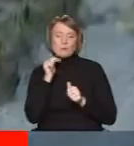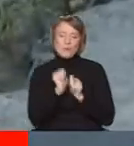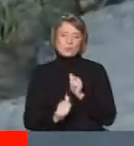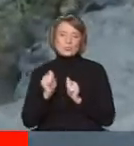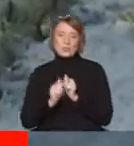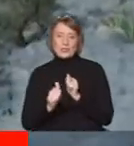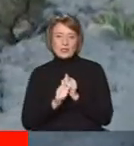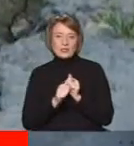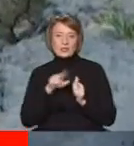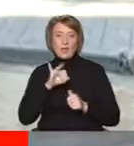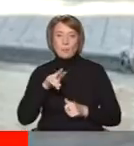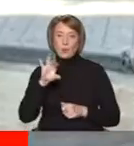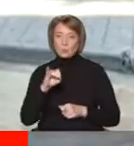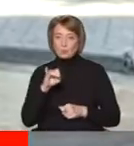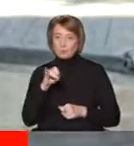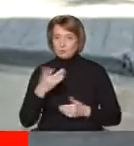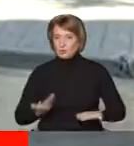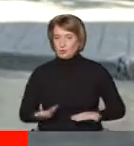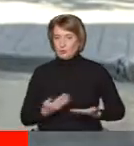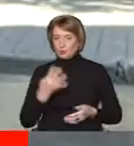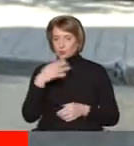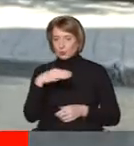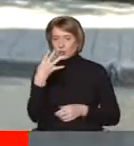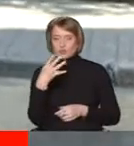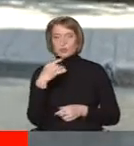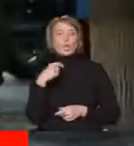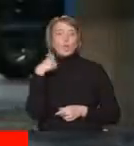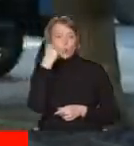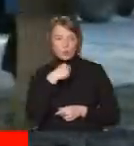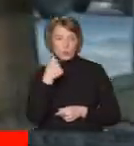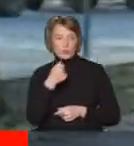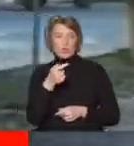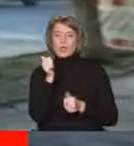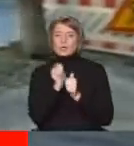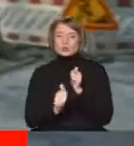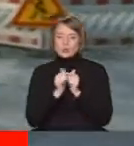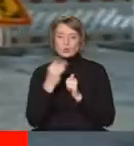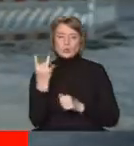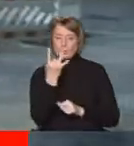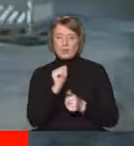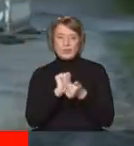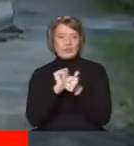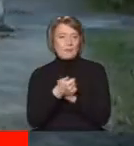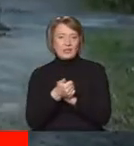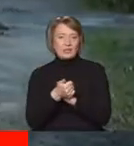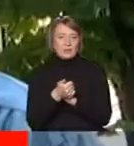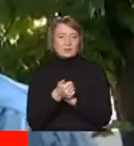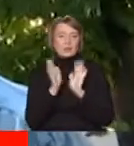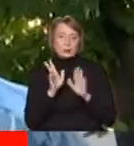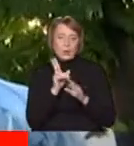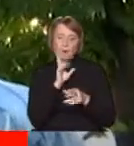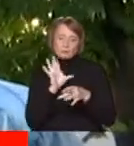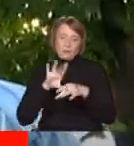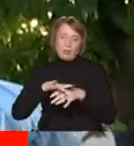Подолі чоловік мешкає 44 роки. Говорить, теплотраси жодного разу не міняли, лише латали. У